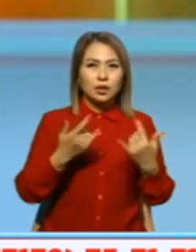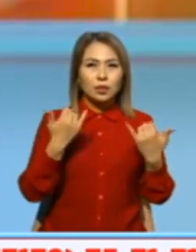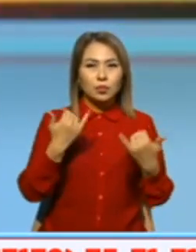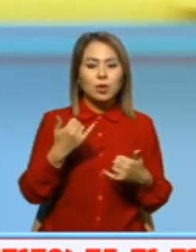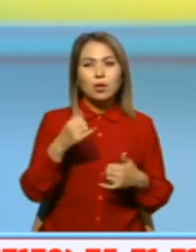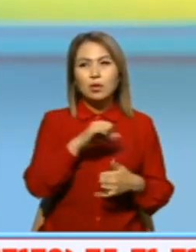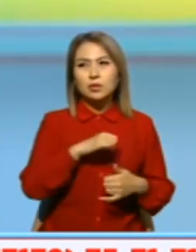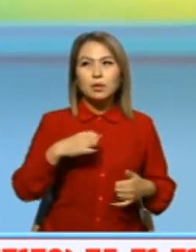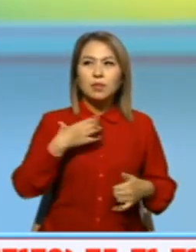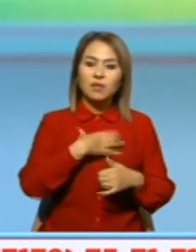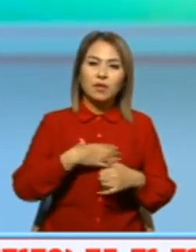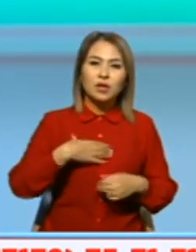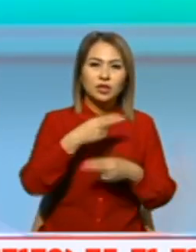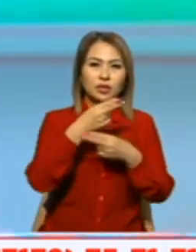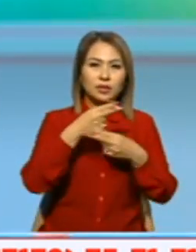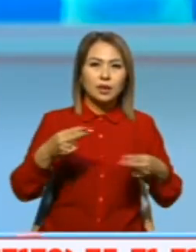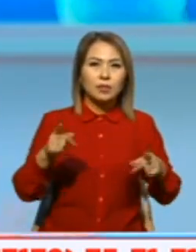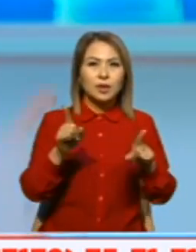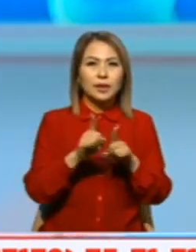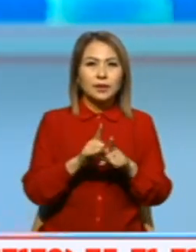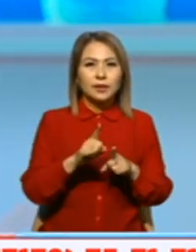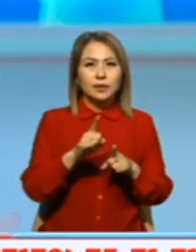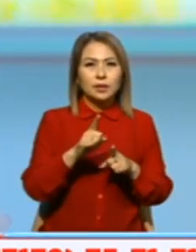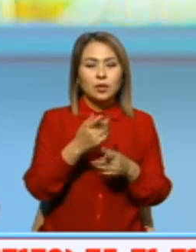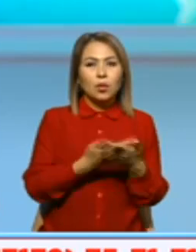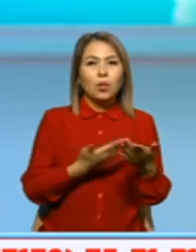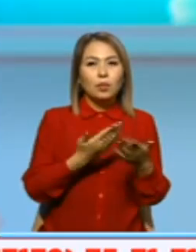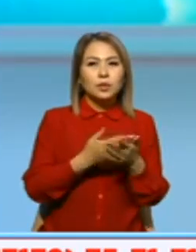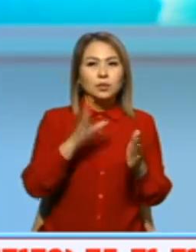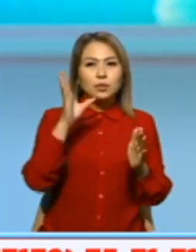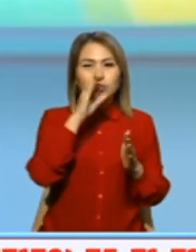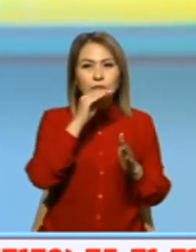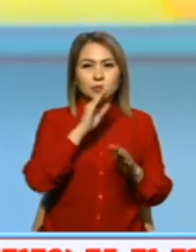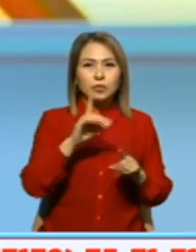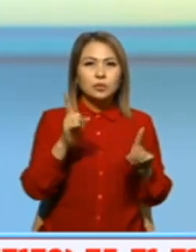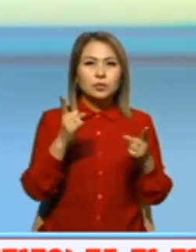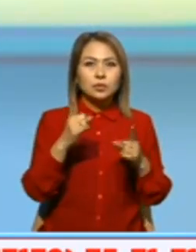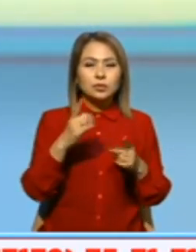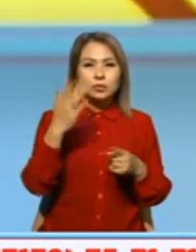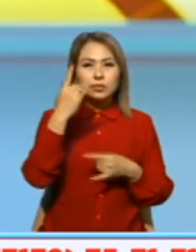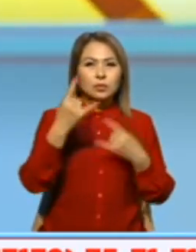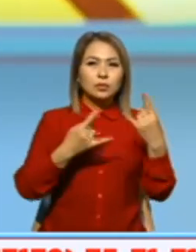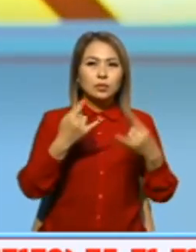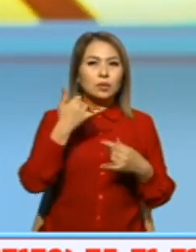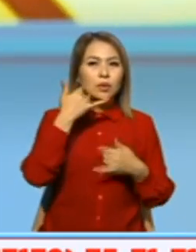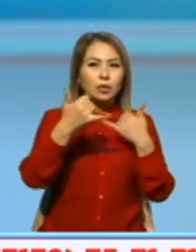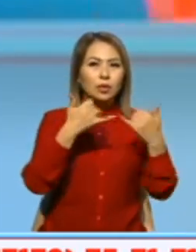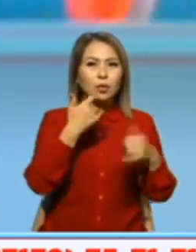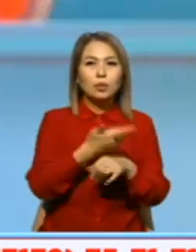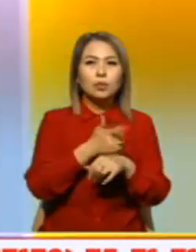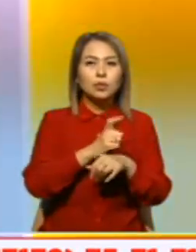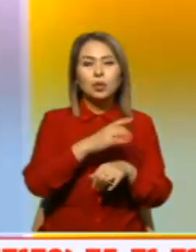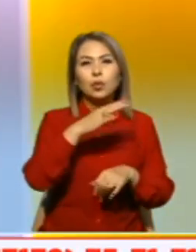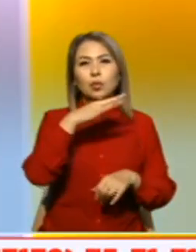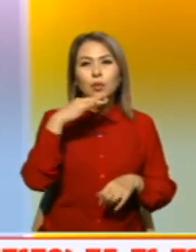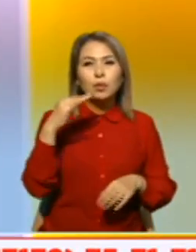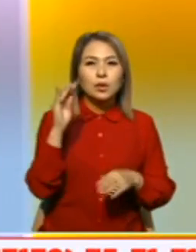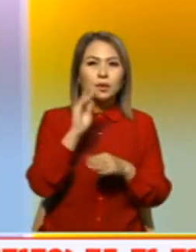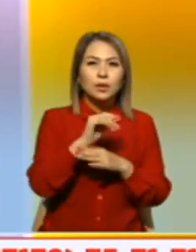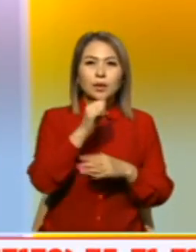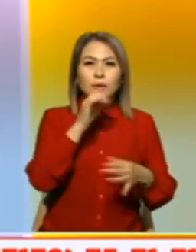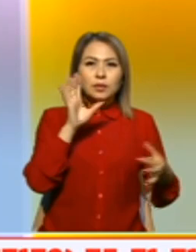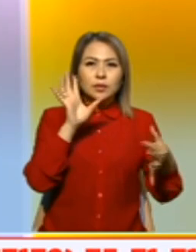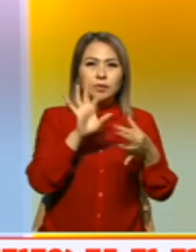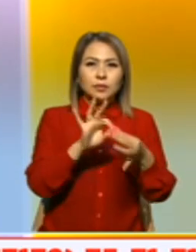ауқымды тақырыптың бірін қозғап жатырмыз. Теледәрігерлеріміз кеңестерін айтып та үлгермей жатыр, өйткені көрермендер өте көп хабарласуда. Солардың бірін байланысқа